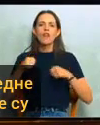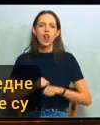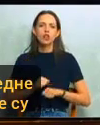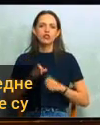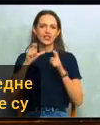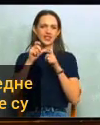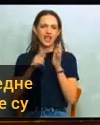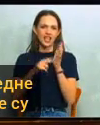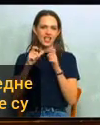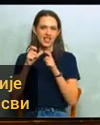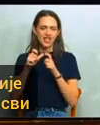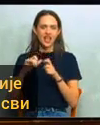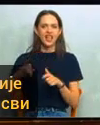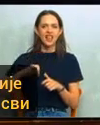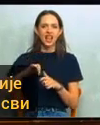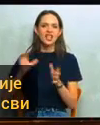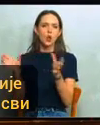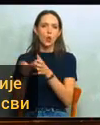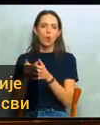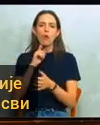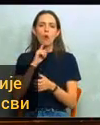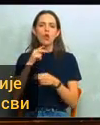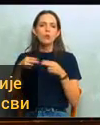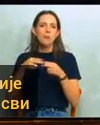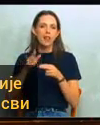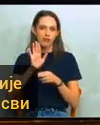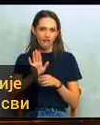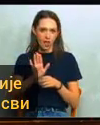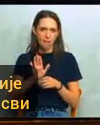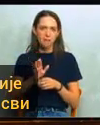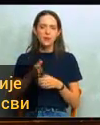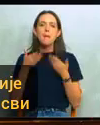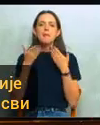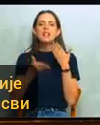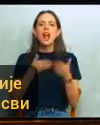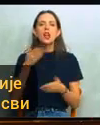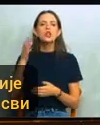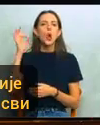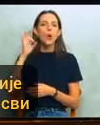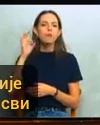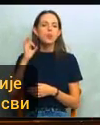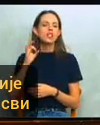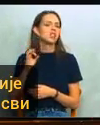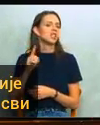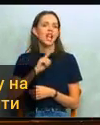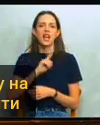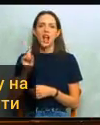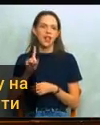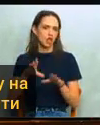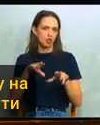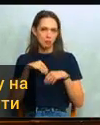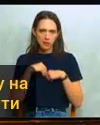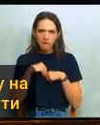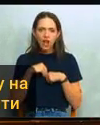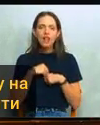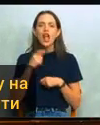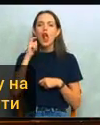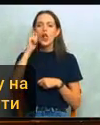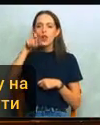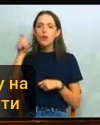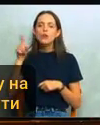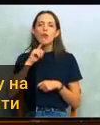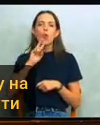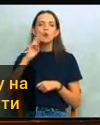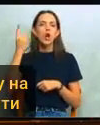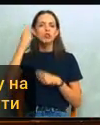stranke i interesnih grupacija koje su bliske vama, gde predlozi opozicije nikada neće biti dobrodošli i da svi ljudi koji drugačije misle